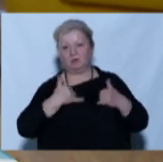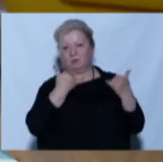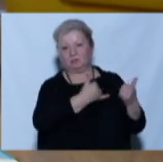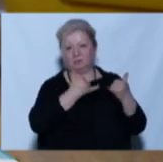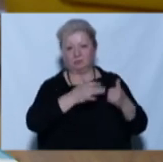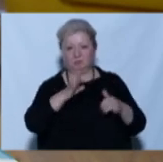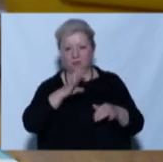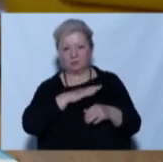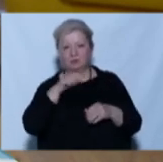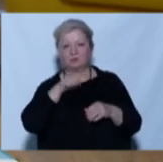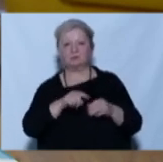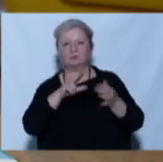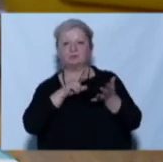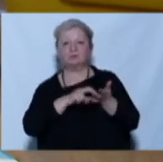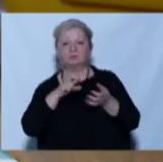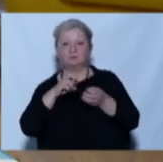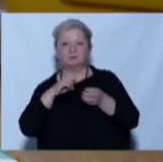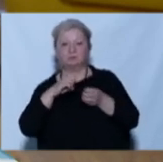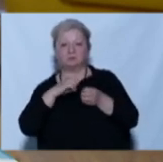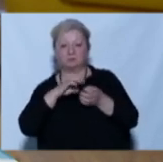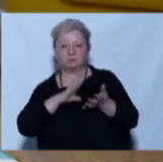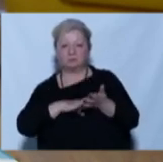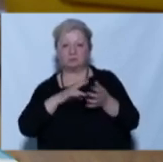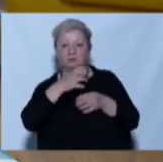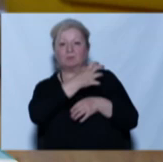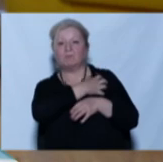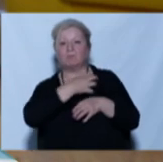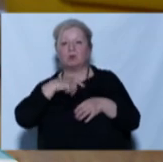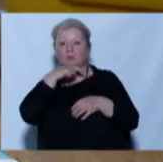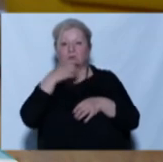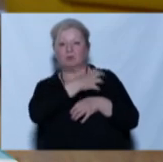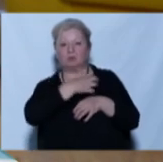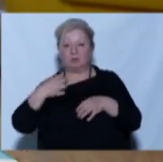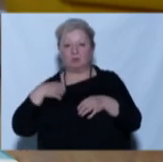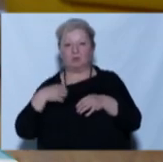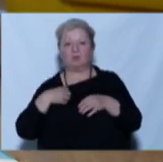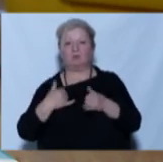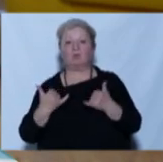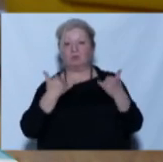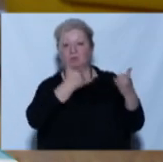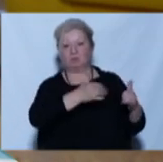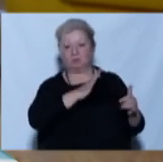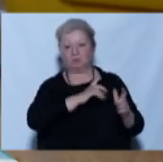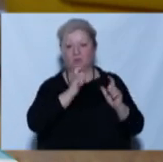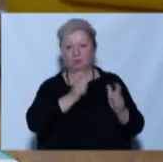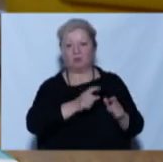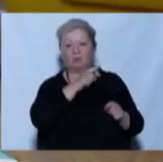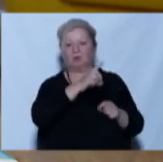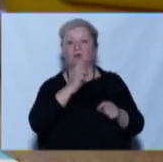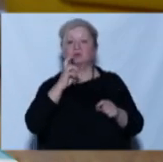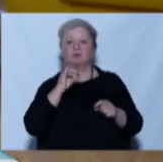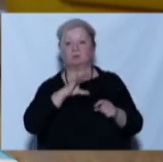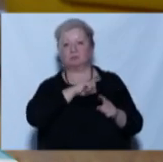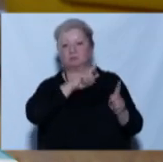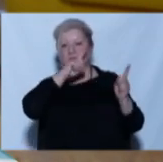წელს რუსეთის იმპერატორმა შამილს ნება დართო მექაში სალოცავად წასულიყო, სადაც 1871 წელს შამილი